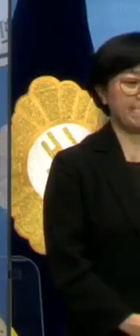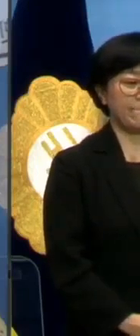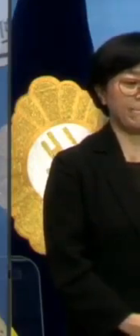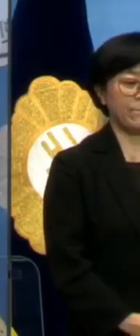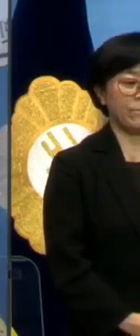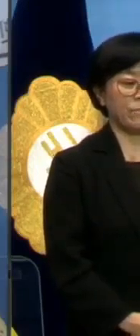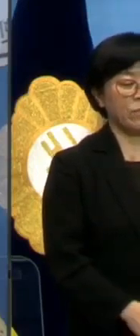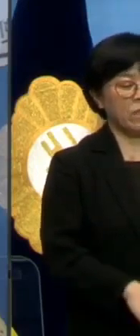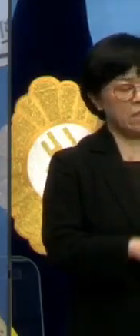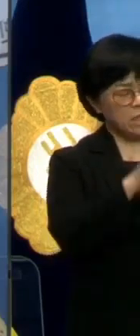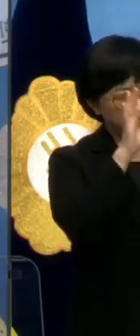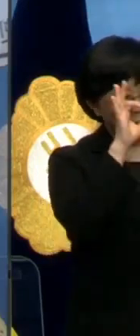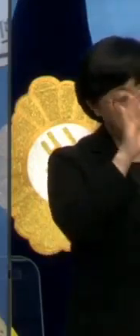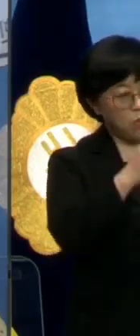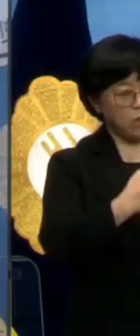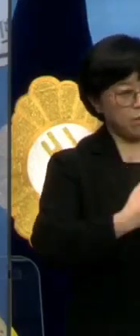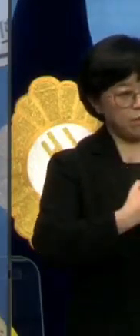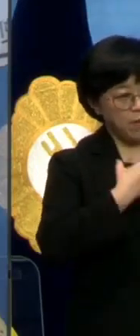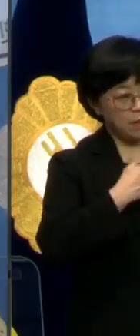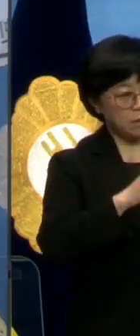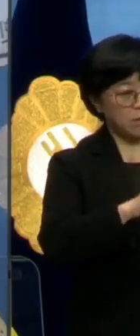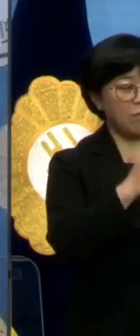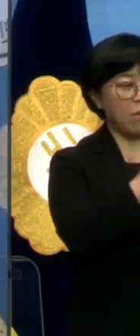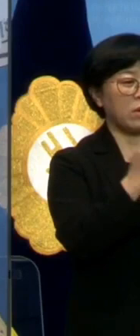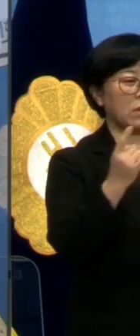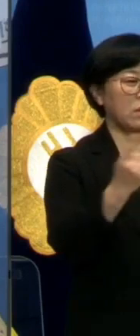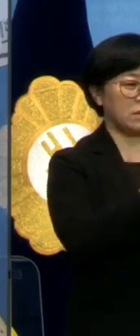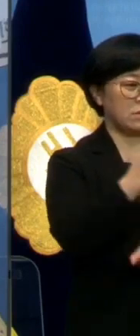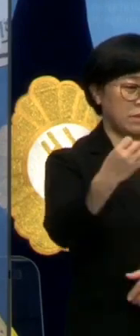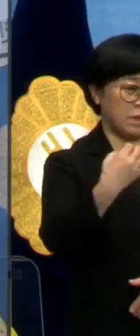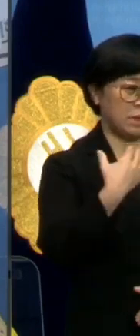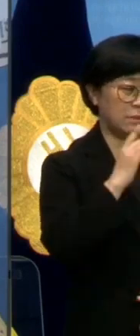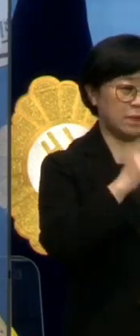꼴사납게 도 법 개정을 말하고 있습니다